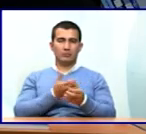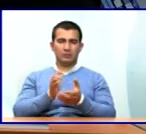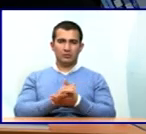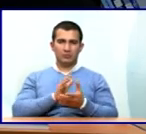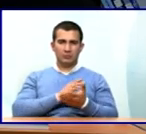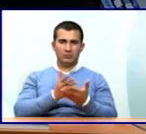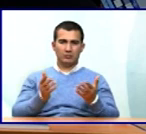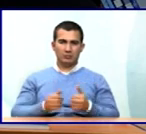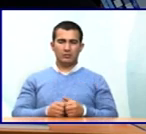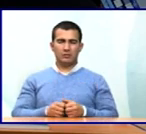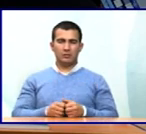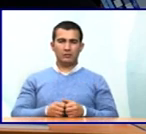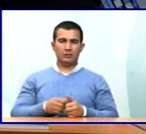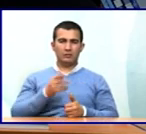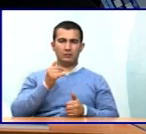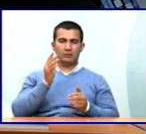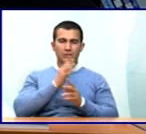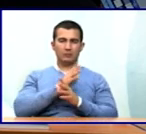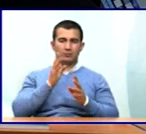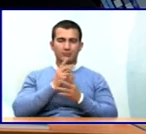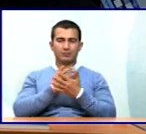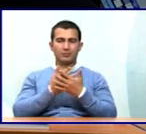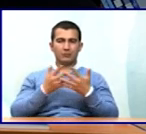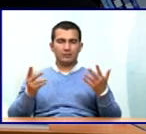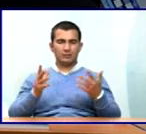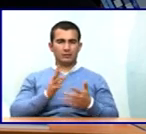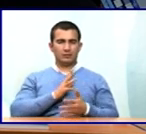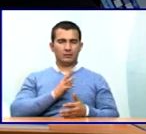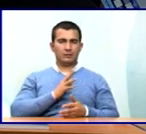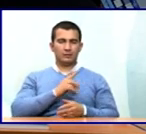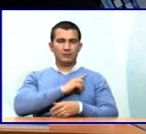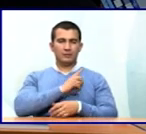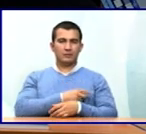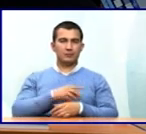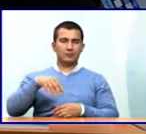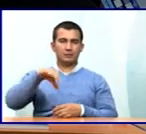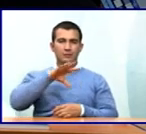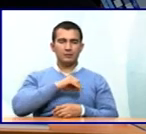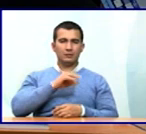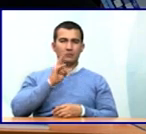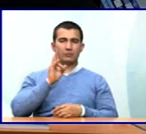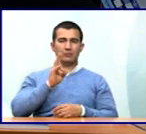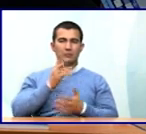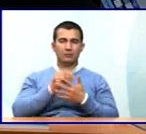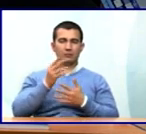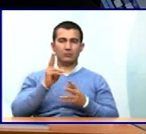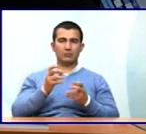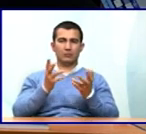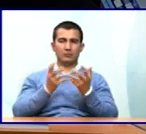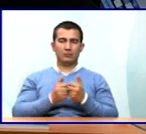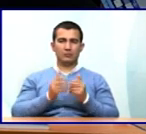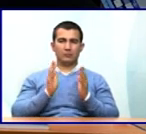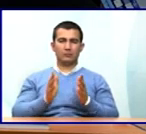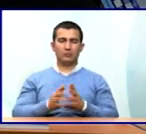Demak, tabiatda kuchlar turlicha va juda xilma-xildir. Lekin hamma kuchlar Newtonlarda o'lchanadi. Buni